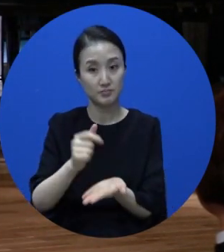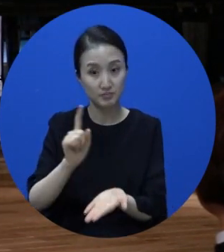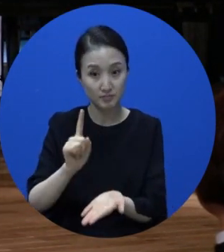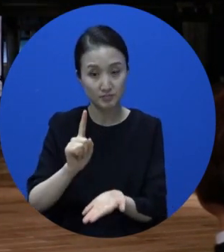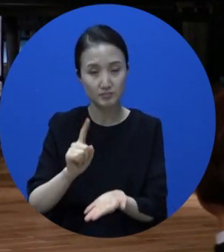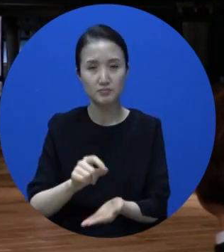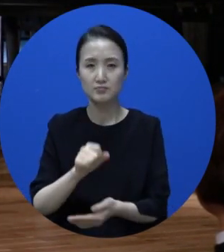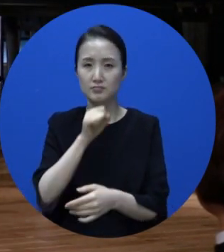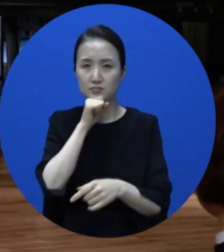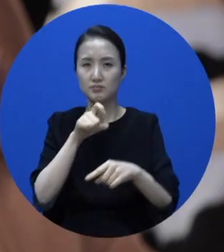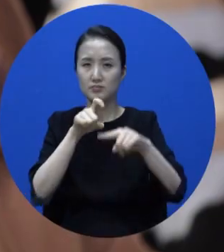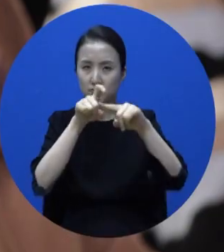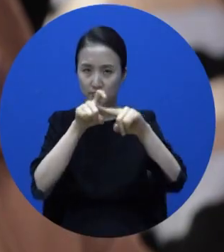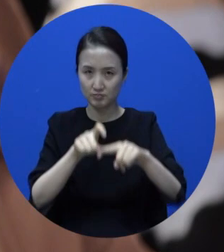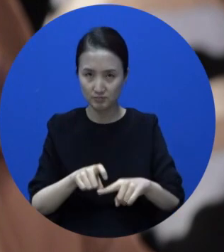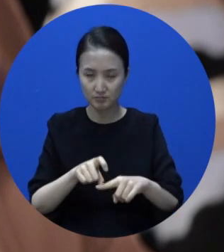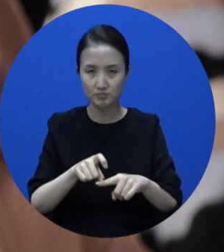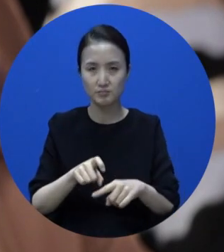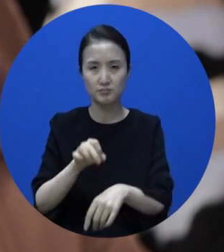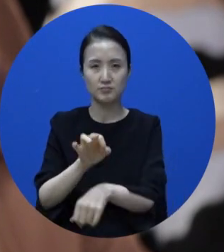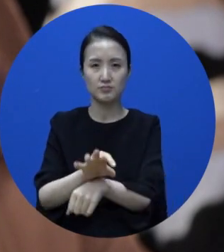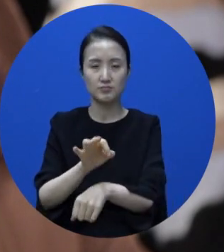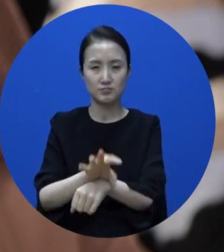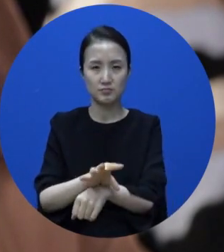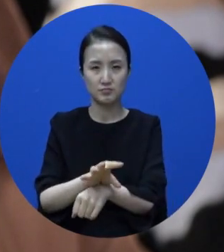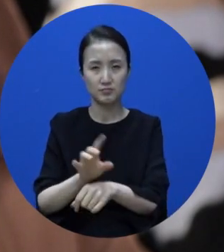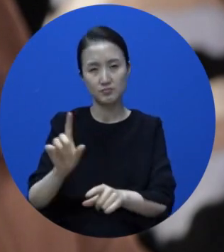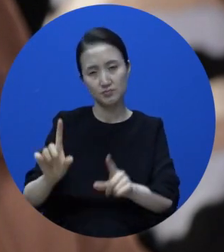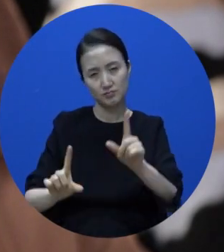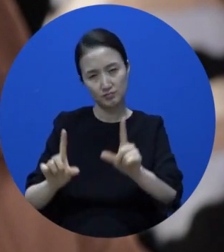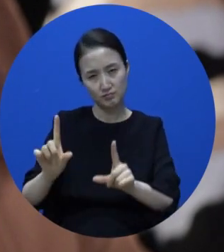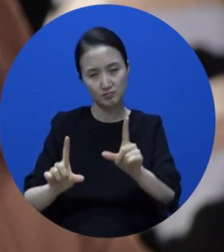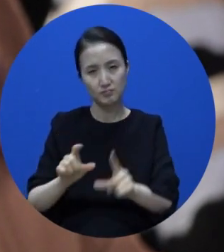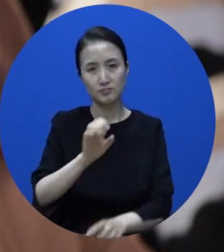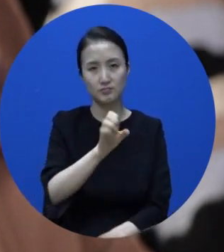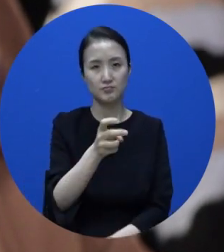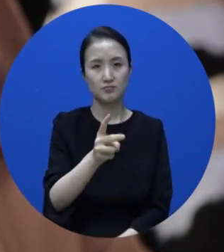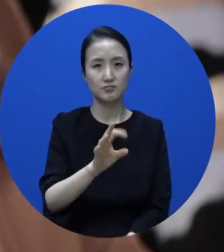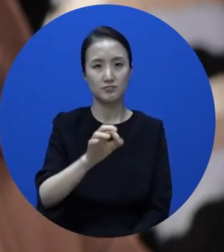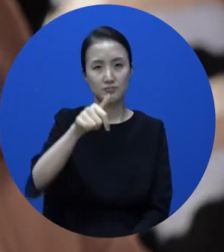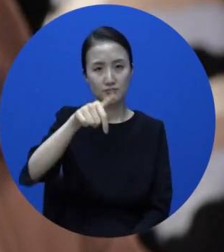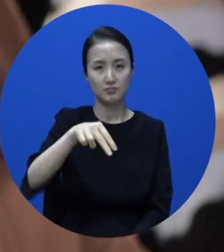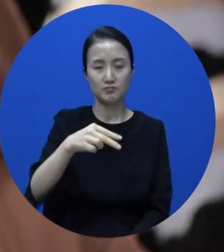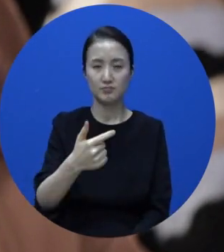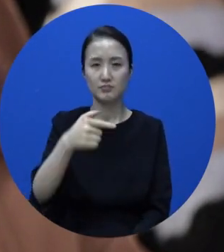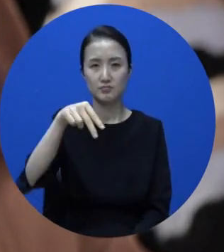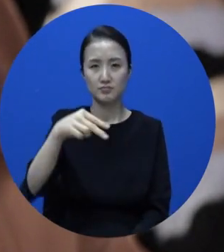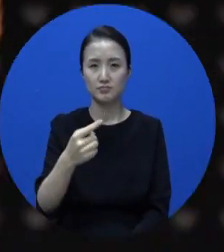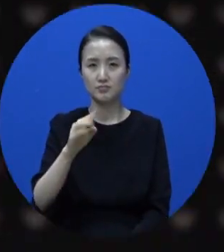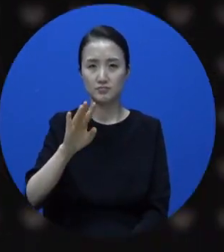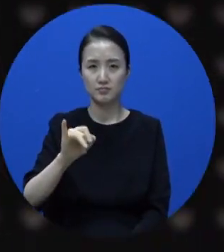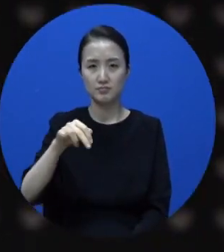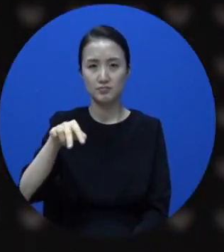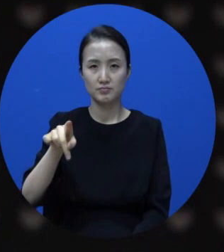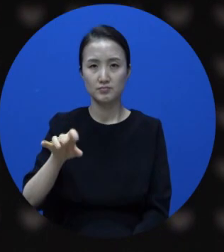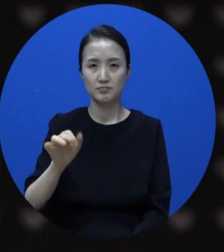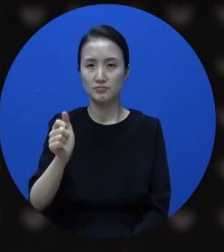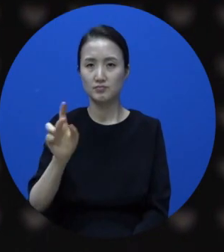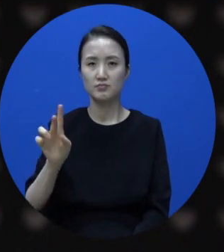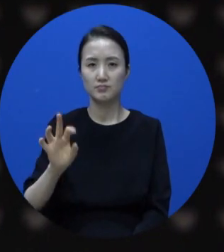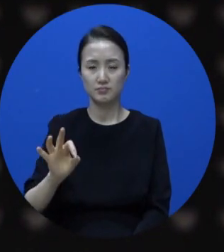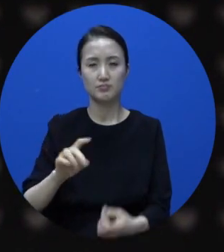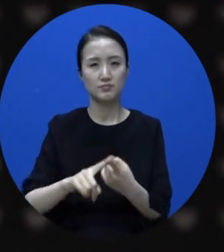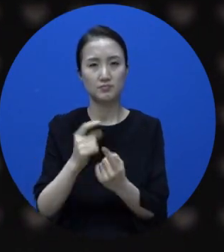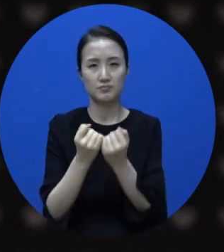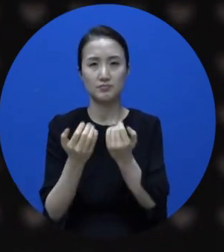주세요 평균 소비 성향 한번만 더 평균 소비 성향 어 또 평균 소비 성향의 개념이